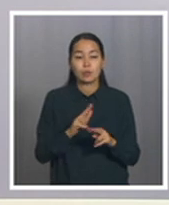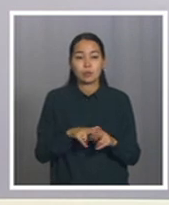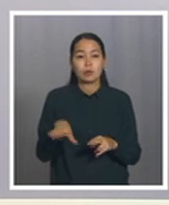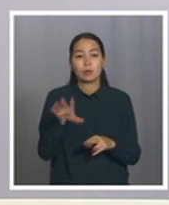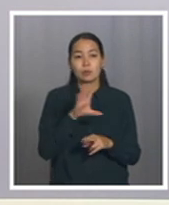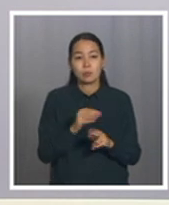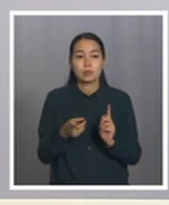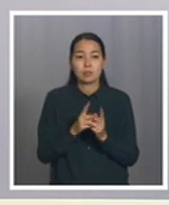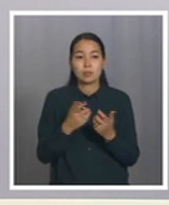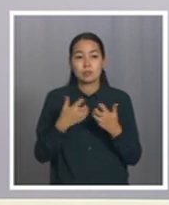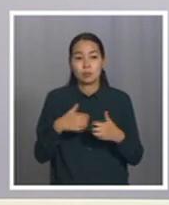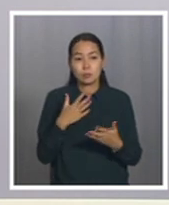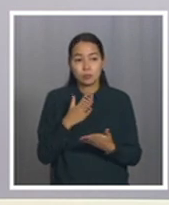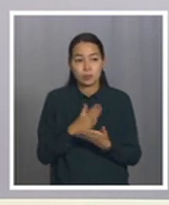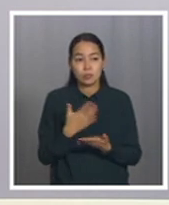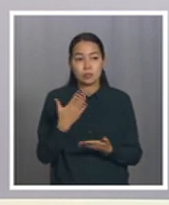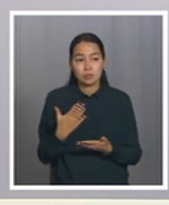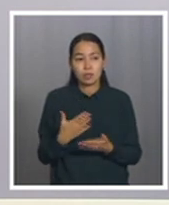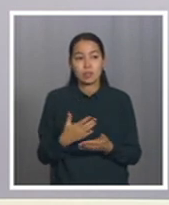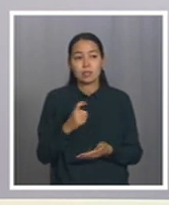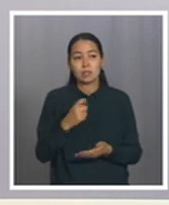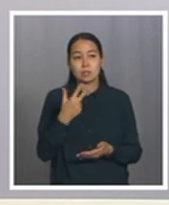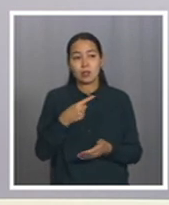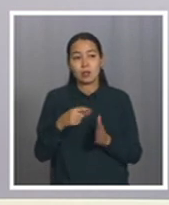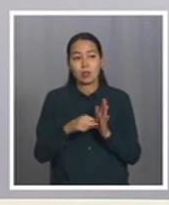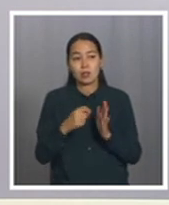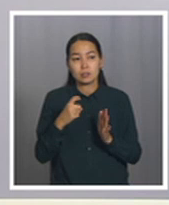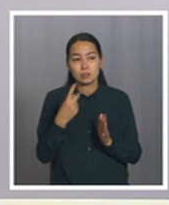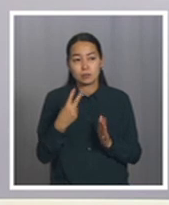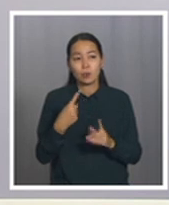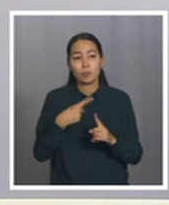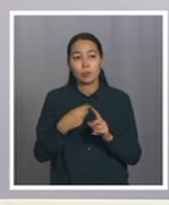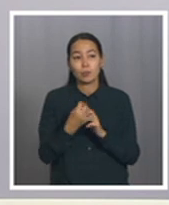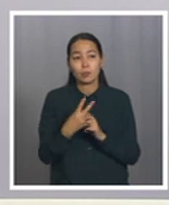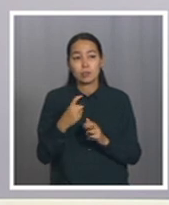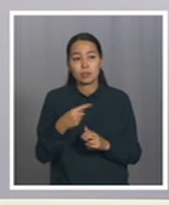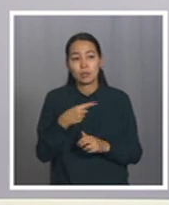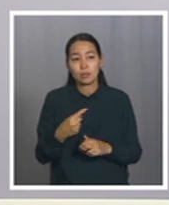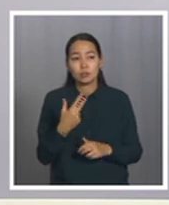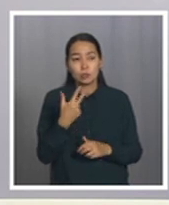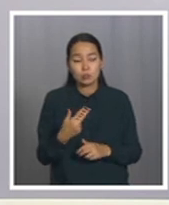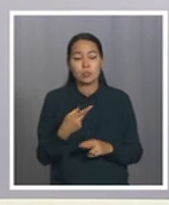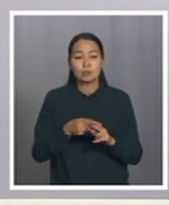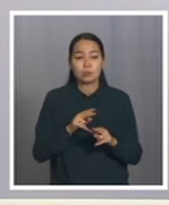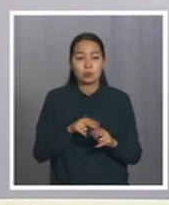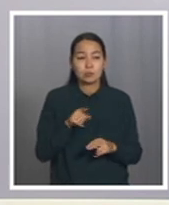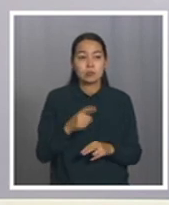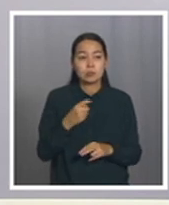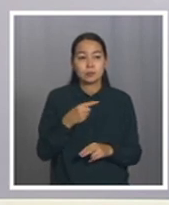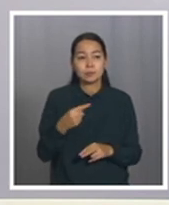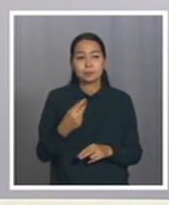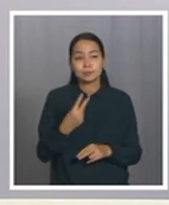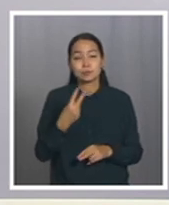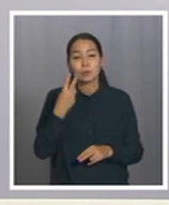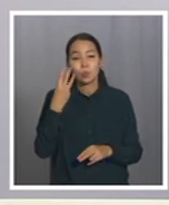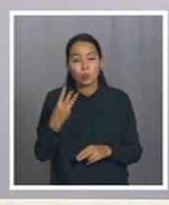тұрсыздар. X куб азайтылған 6x квадрат қосылған 12x азайтылған 3-ті біз x азайтылған 2-нің кубы қосылған 5 деп